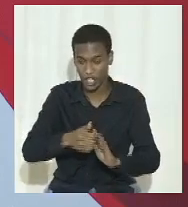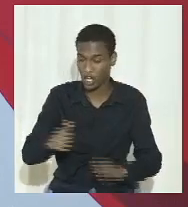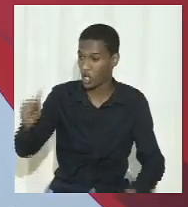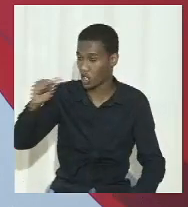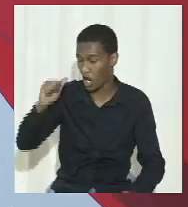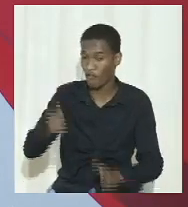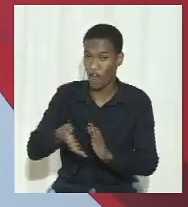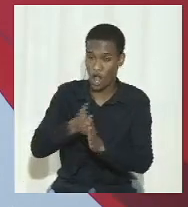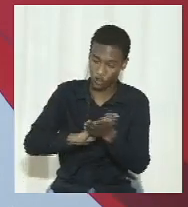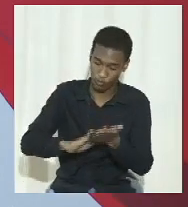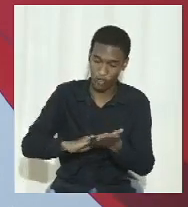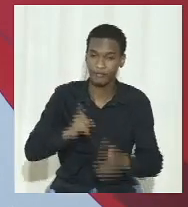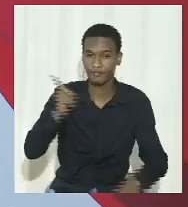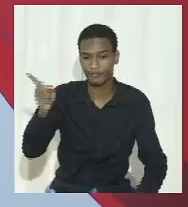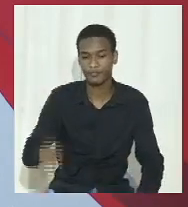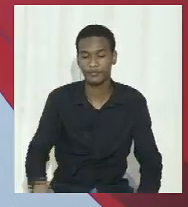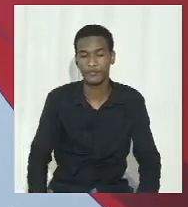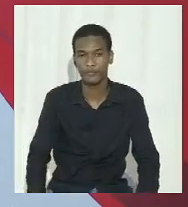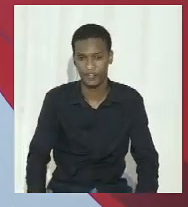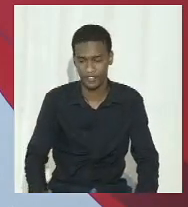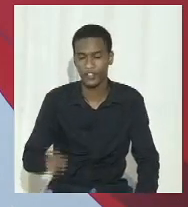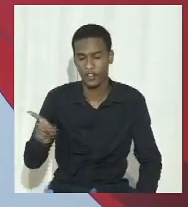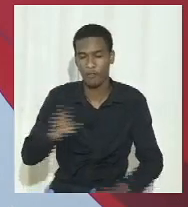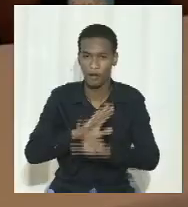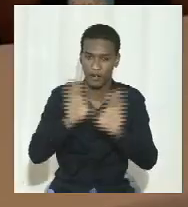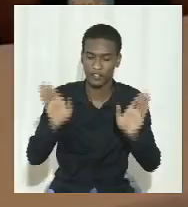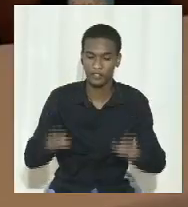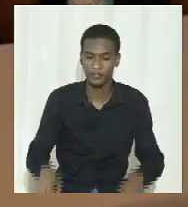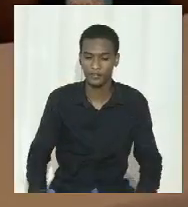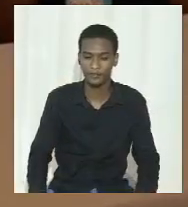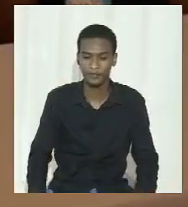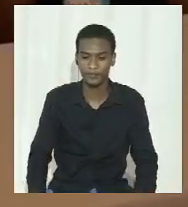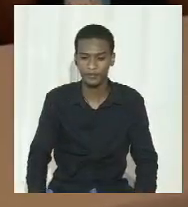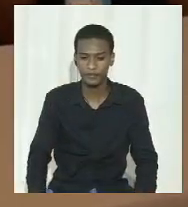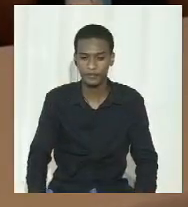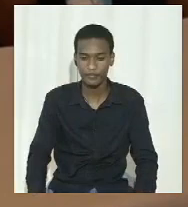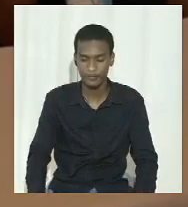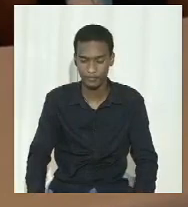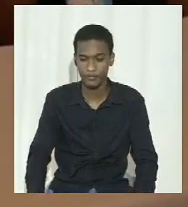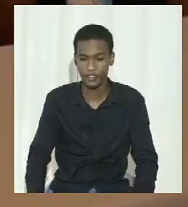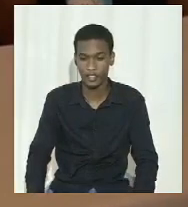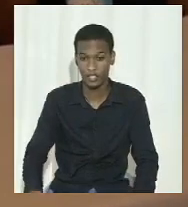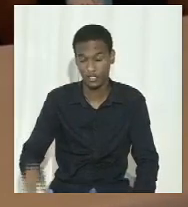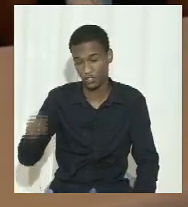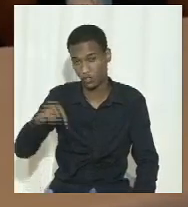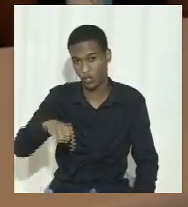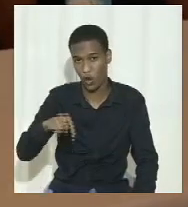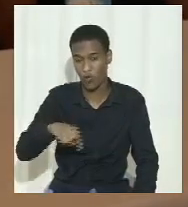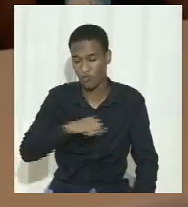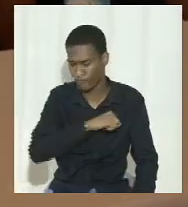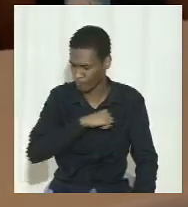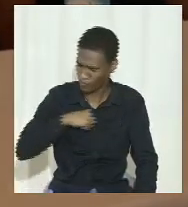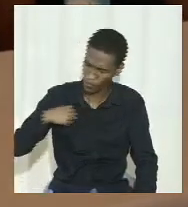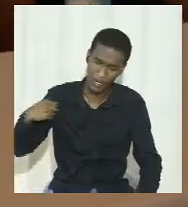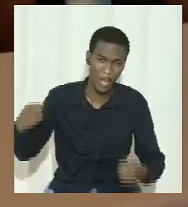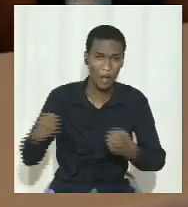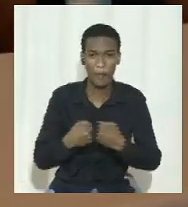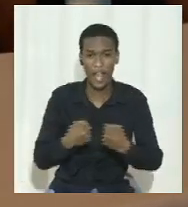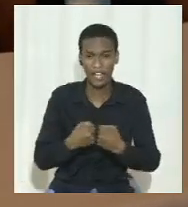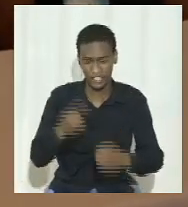Joan Marcelin ka aloha izy ireo avy hatrany no ampafantatra ny amin'izay. Mbola ao anatiny ady atao amin'ny kere aty atsimo